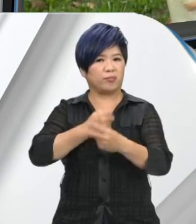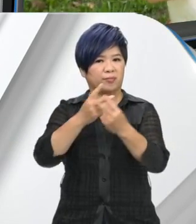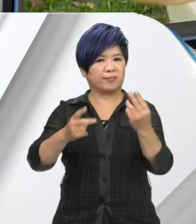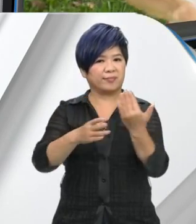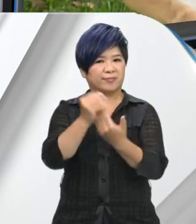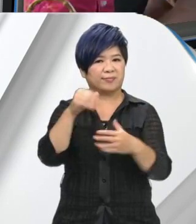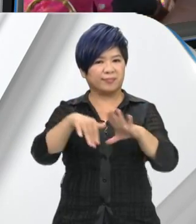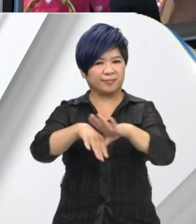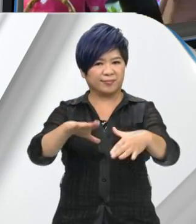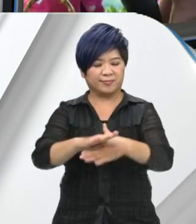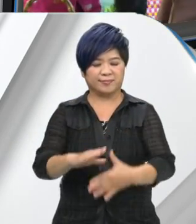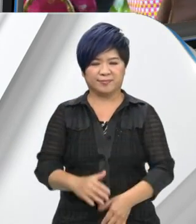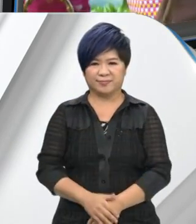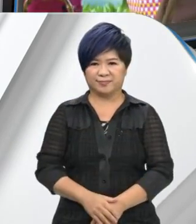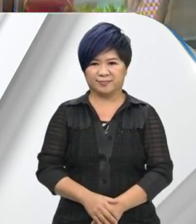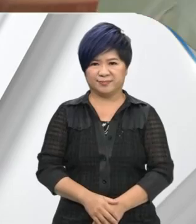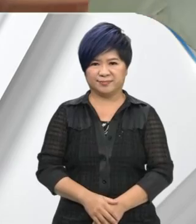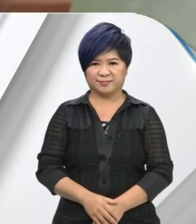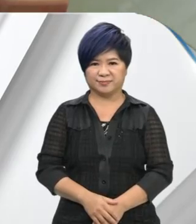茶产业文化。